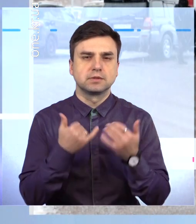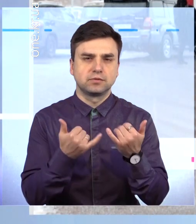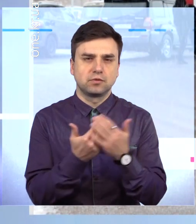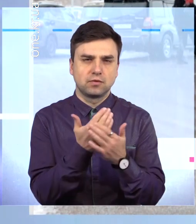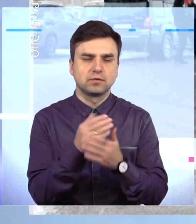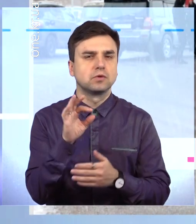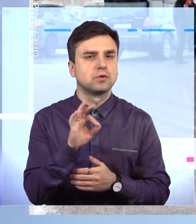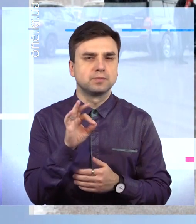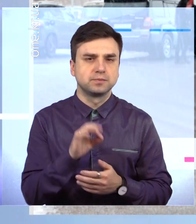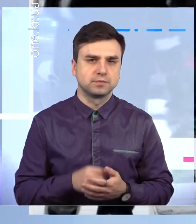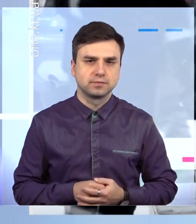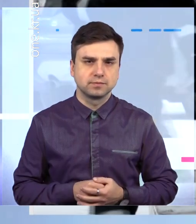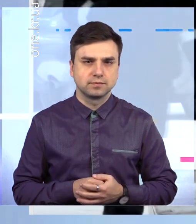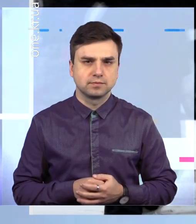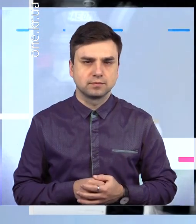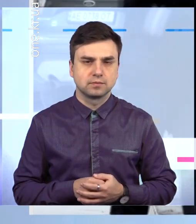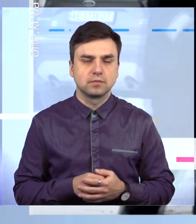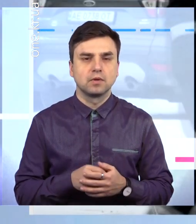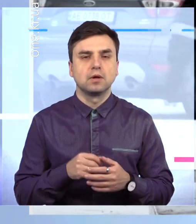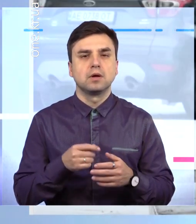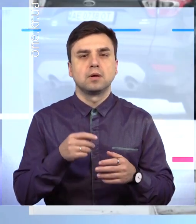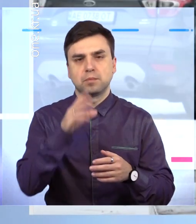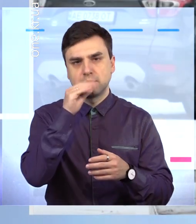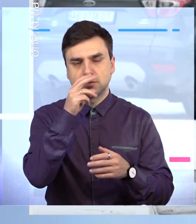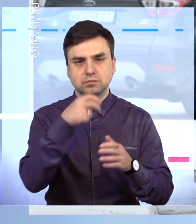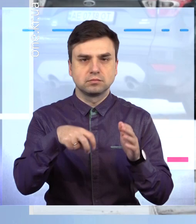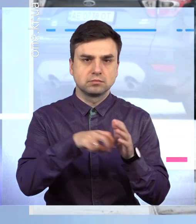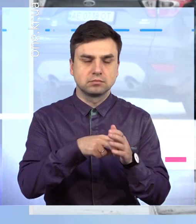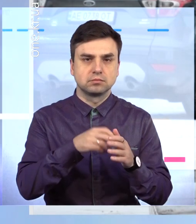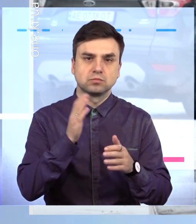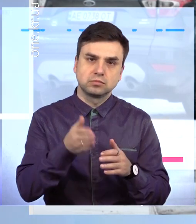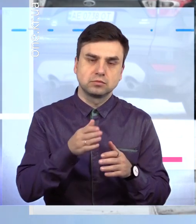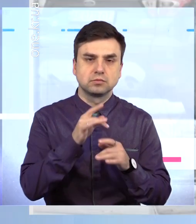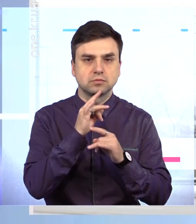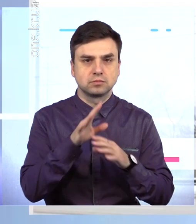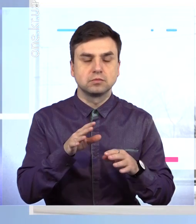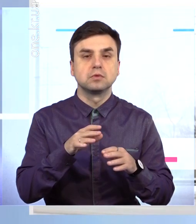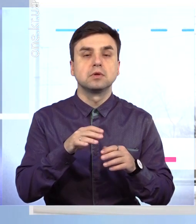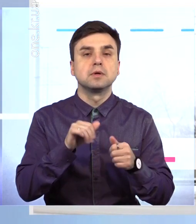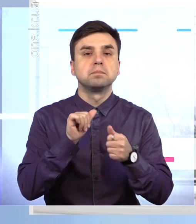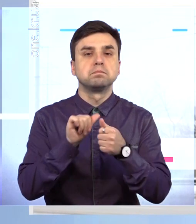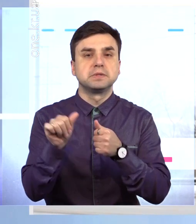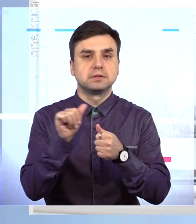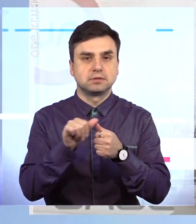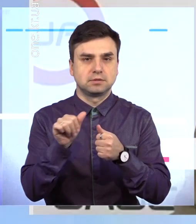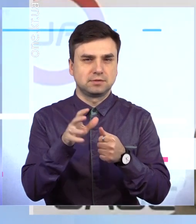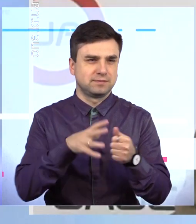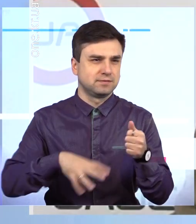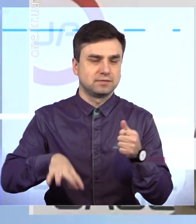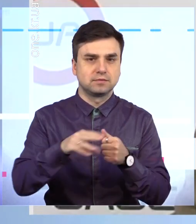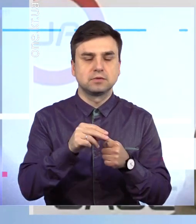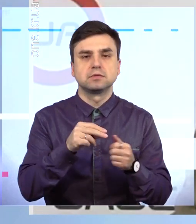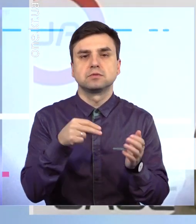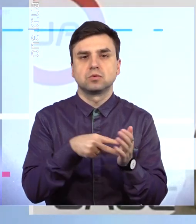Дивіться сьогодні у випуску. Їздити чи ні? Ось у чому питання. На заправках країни злетіли ціни на пальне. Думаю,